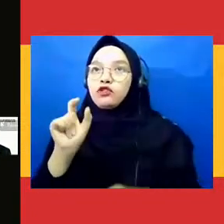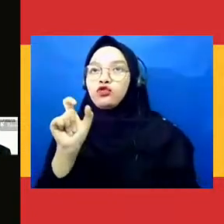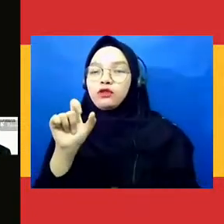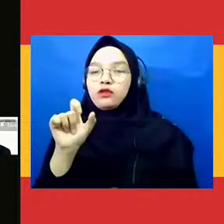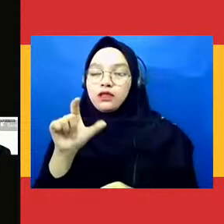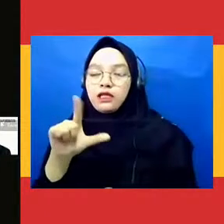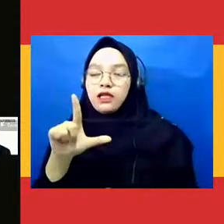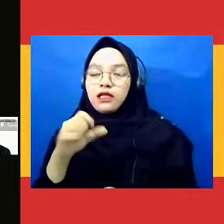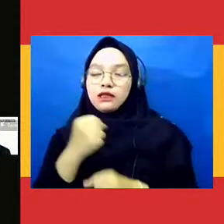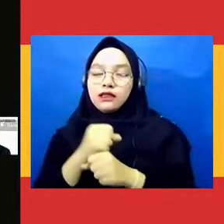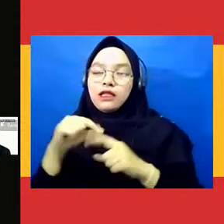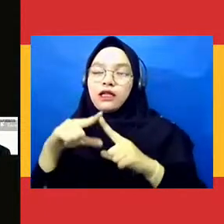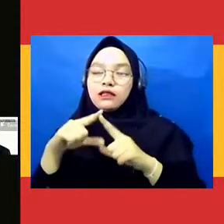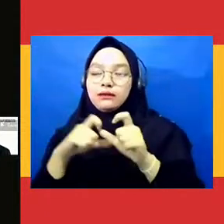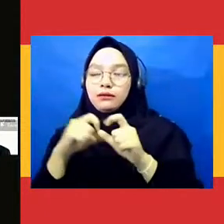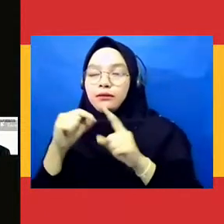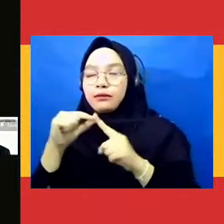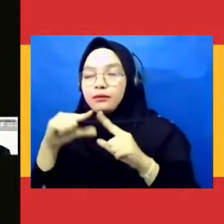RWI as well.